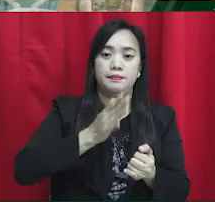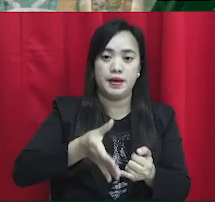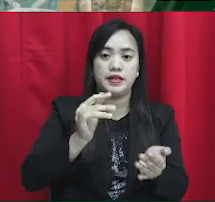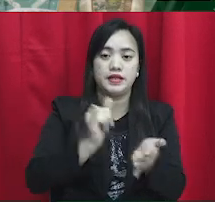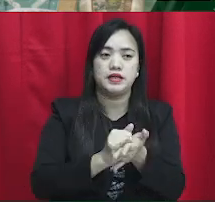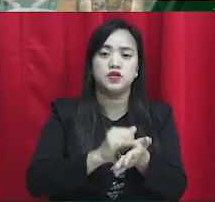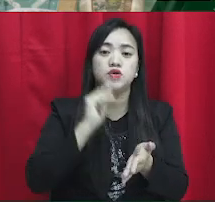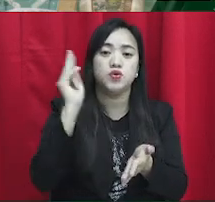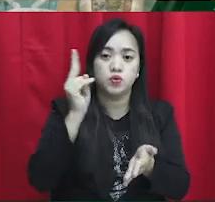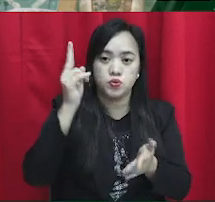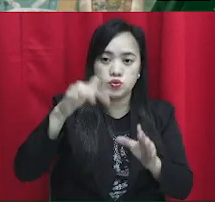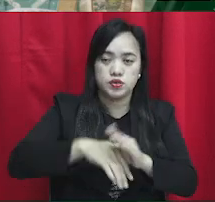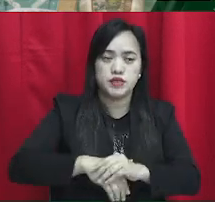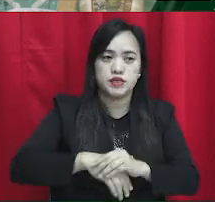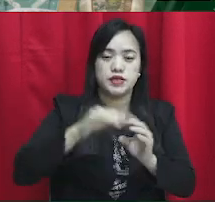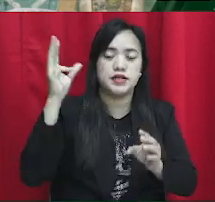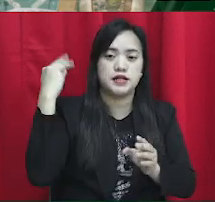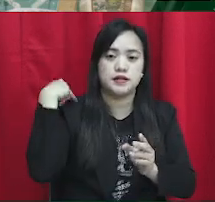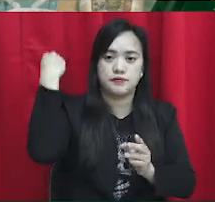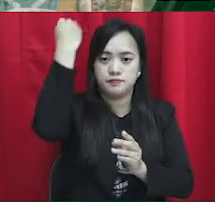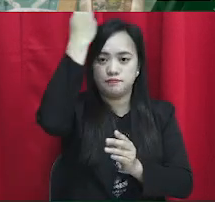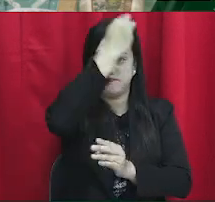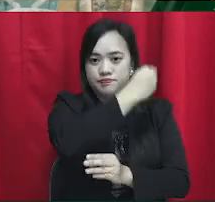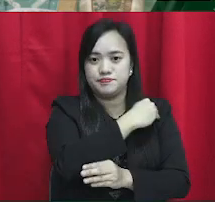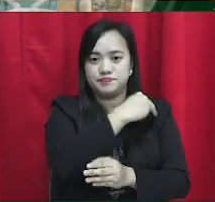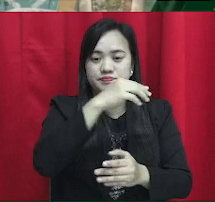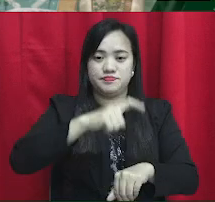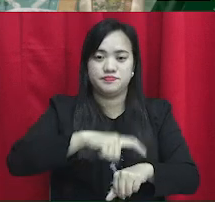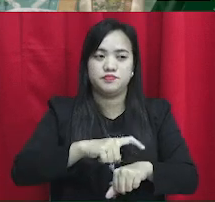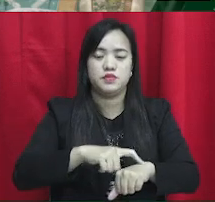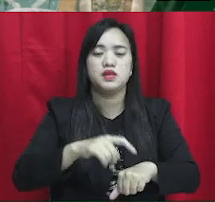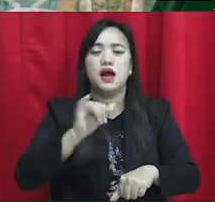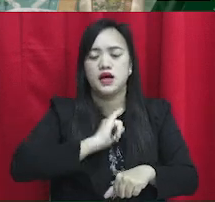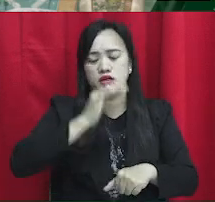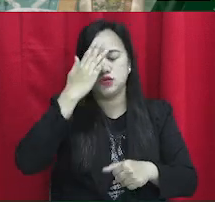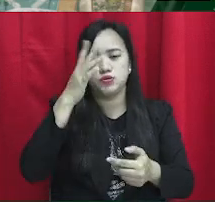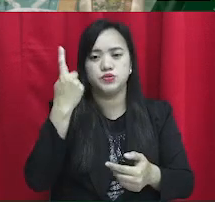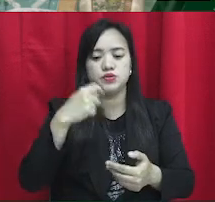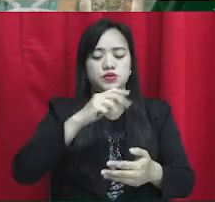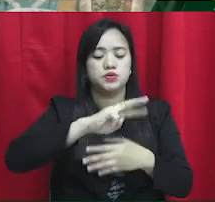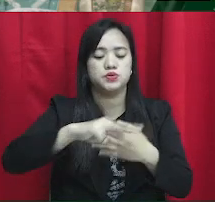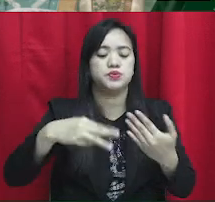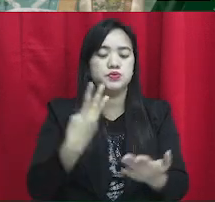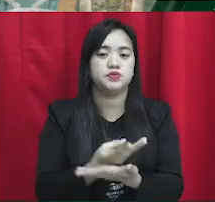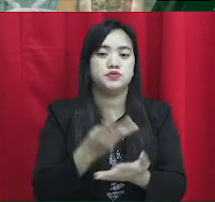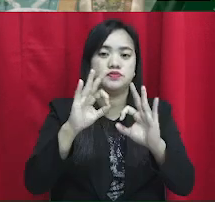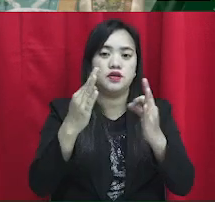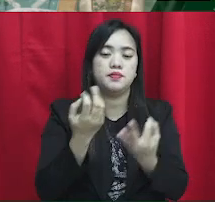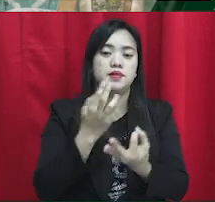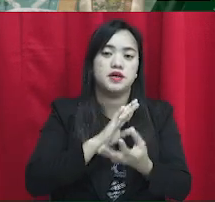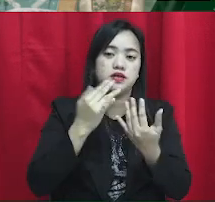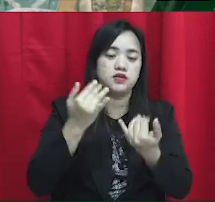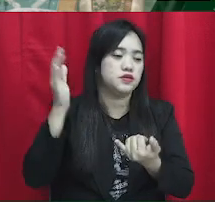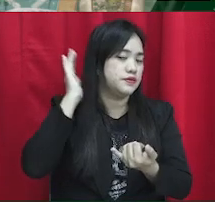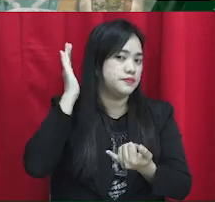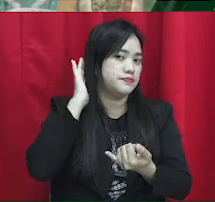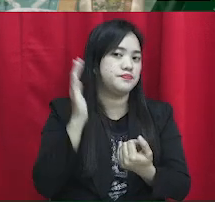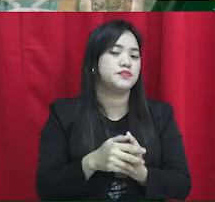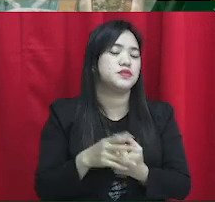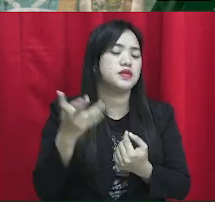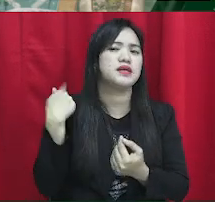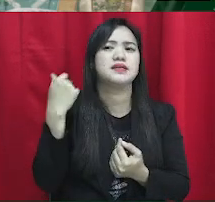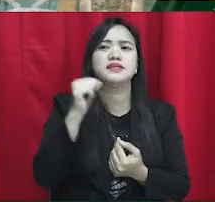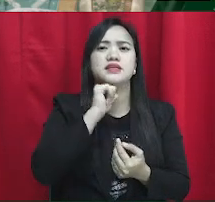ito. Kaya shout out sa mga mothers dyan. And I hope the whole family is listening. May ginamit din po na not